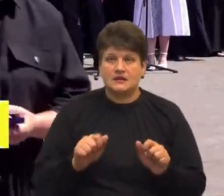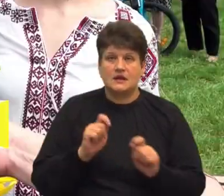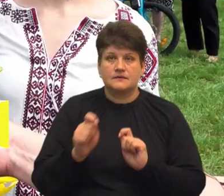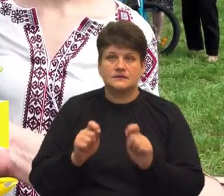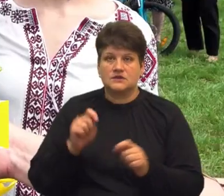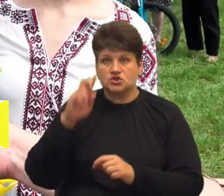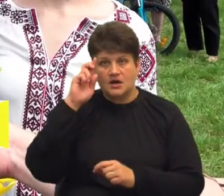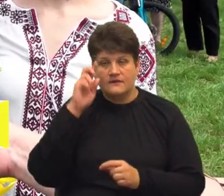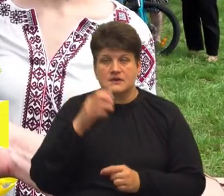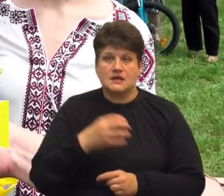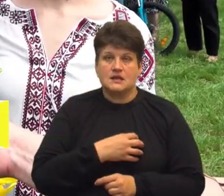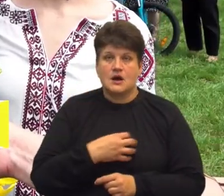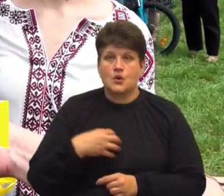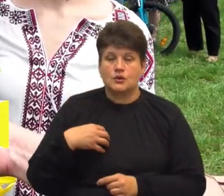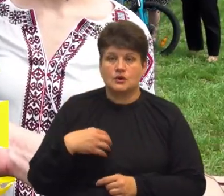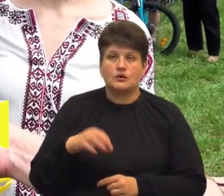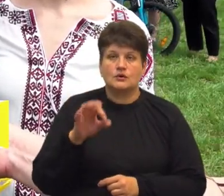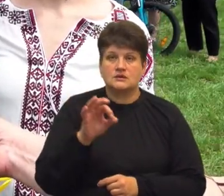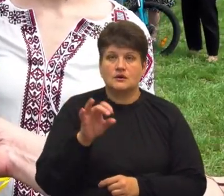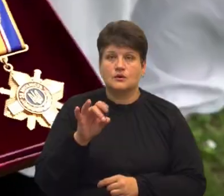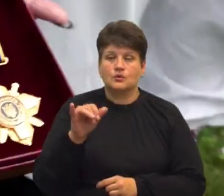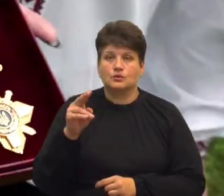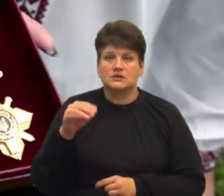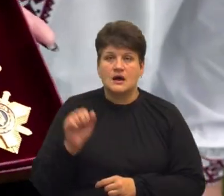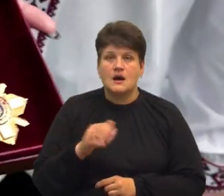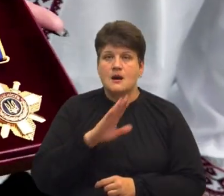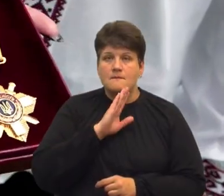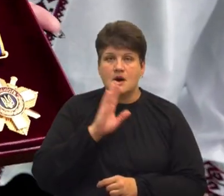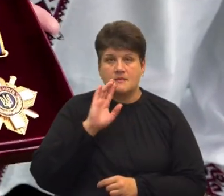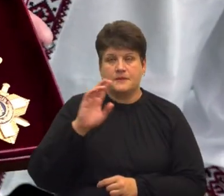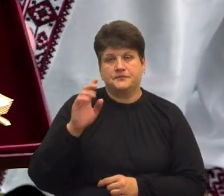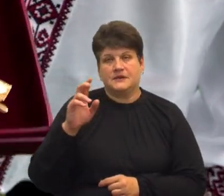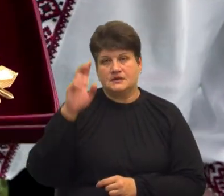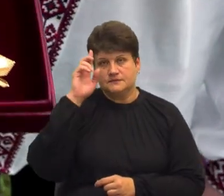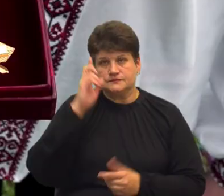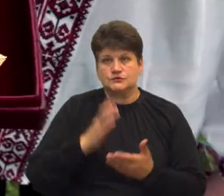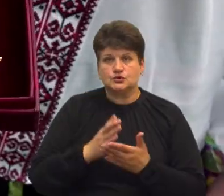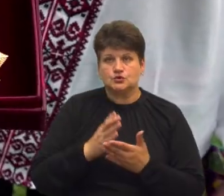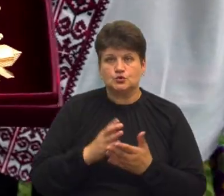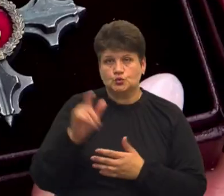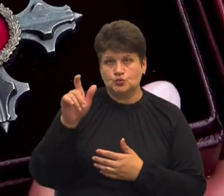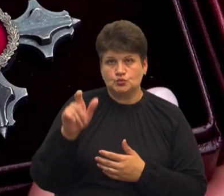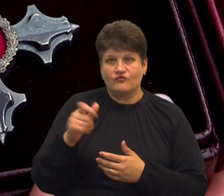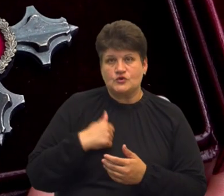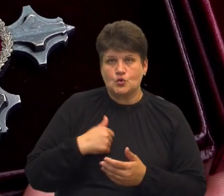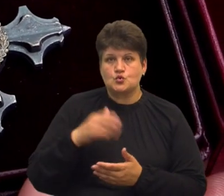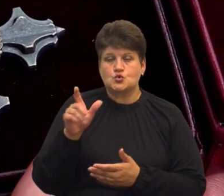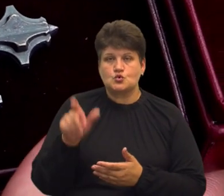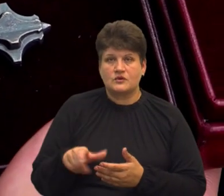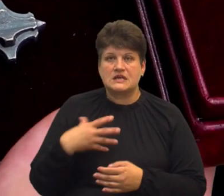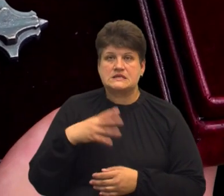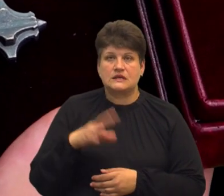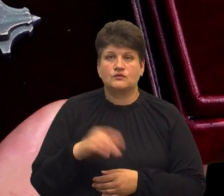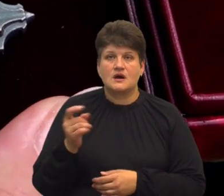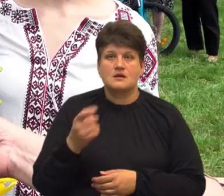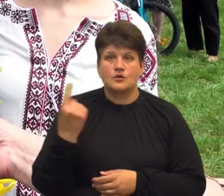Олександра руда мама військовослужбовця який загинув під час виконання бойового завдання на Харківщині Він все життя прагнути